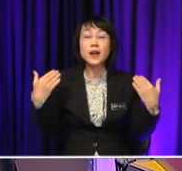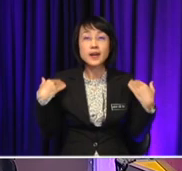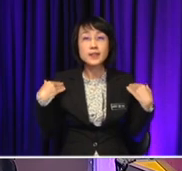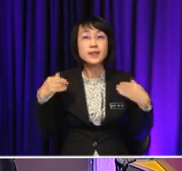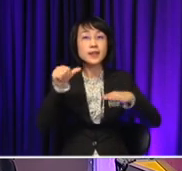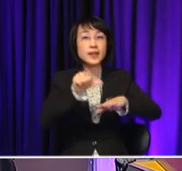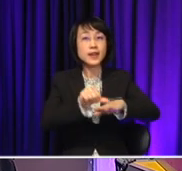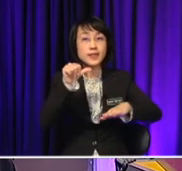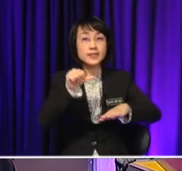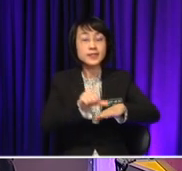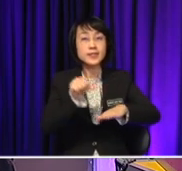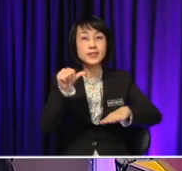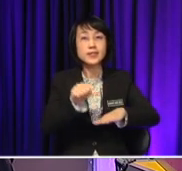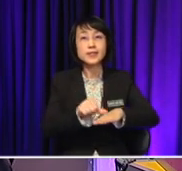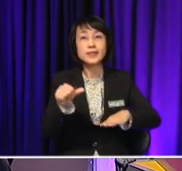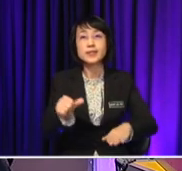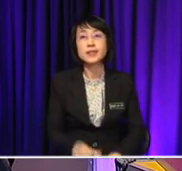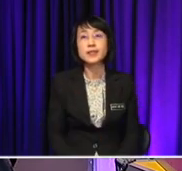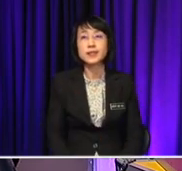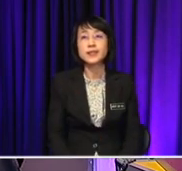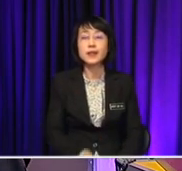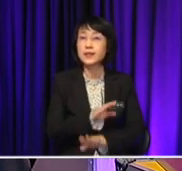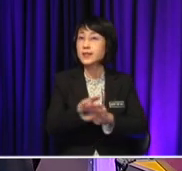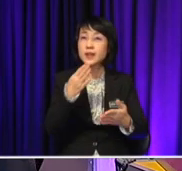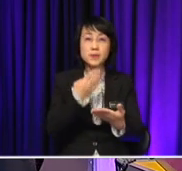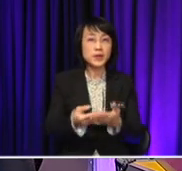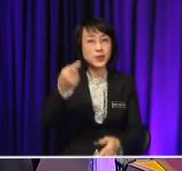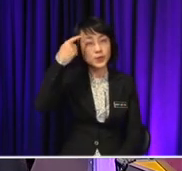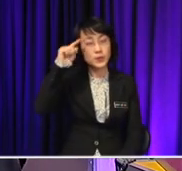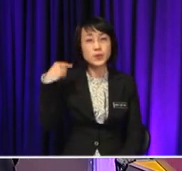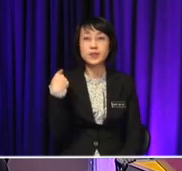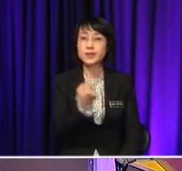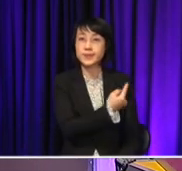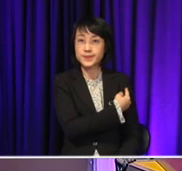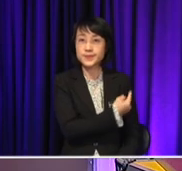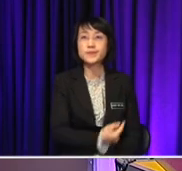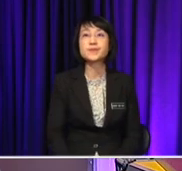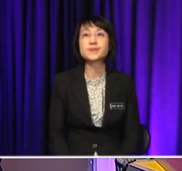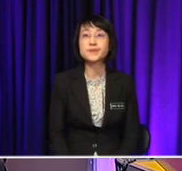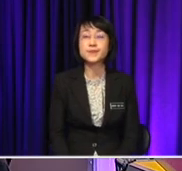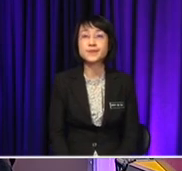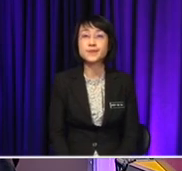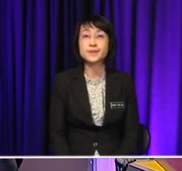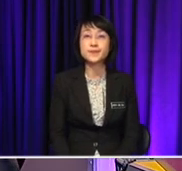bahan yang boleh mendatangkan kita terjelas masalah kesehatan kita unjuknya masalah kesehatan